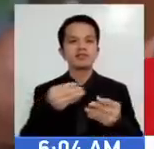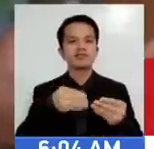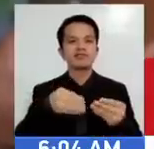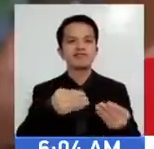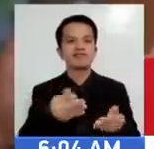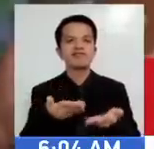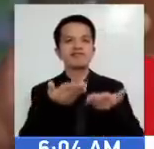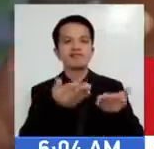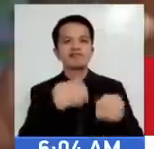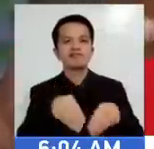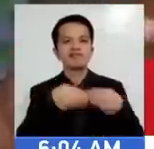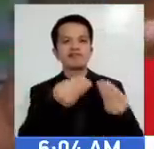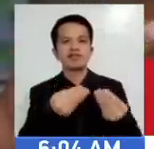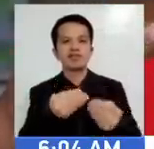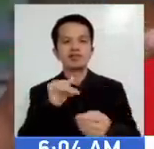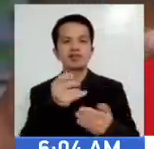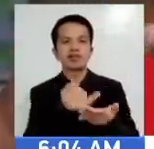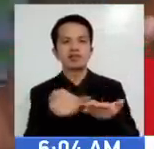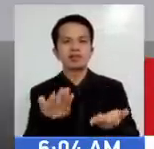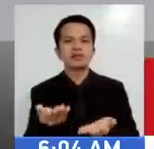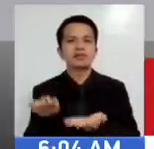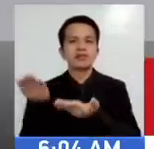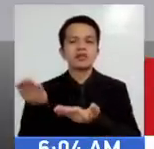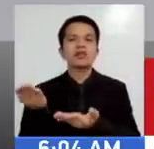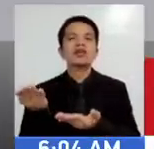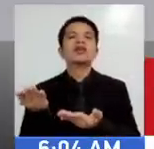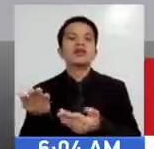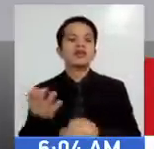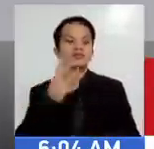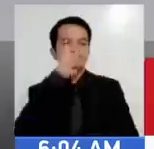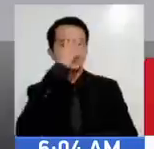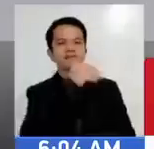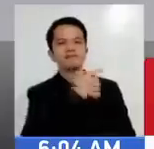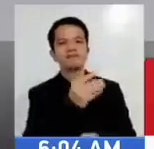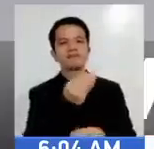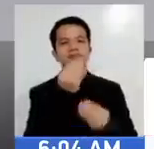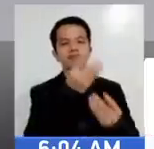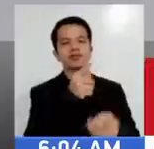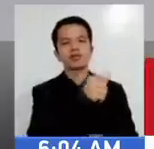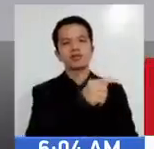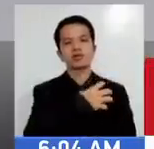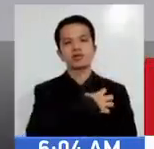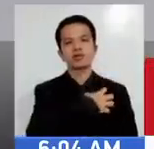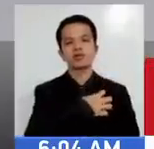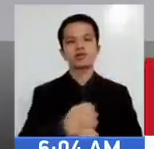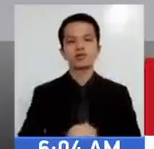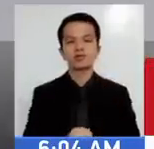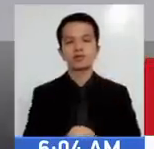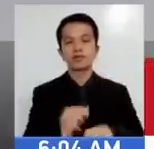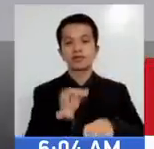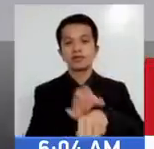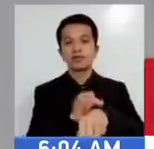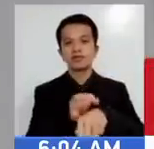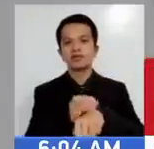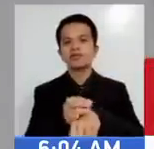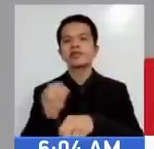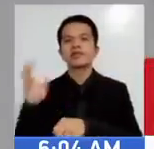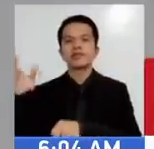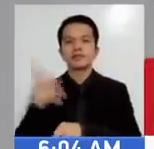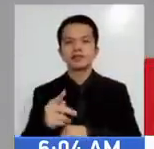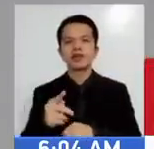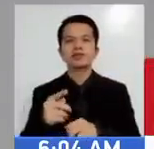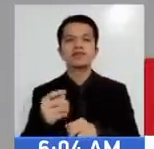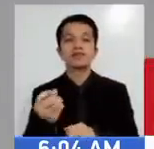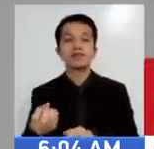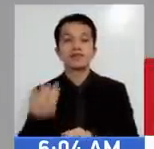ating istasyon para isumbong yung pangyayari. Nabawi mula sa suspect ang relo na nagkakahalaga ng 15,000 pesos. Nakuha